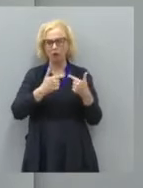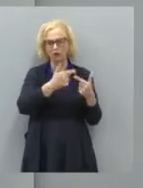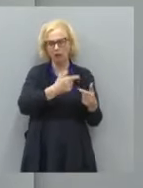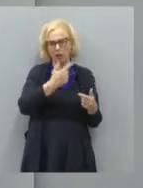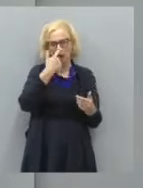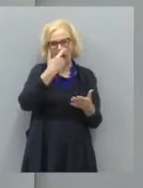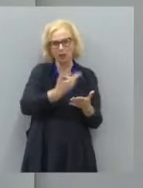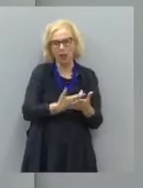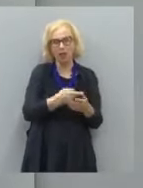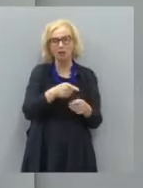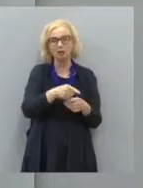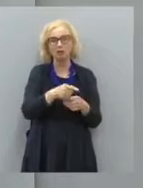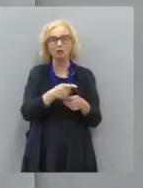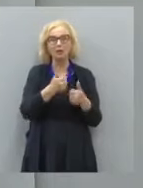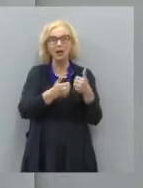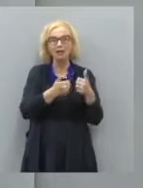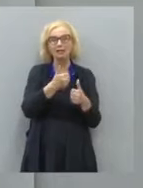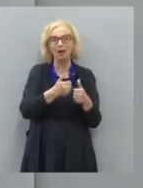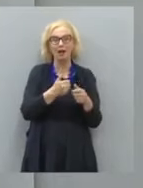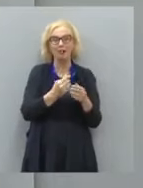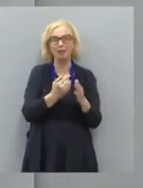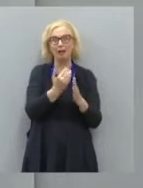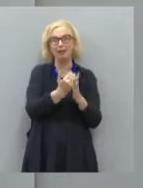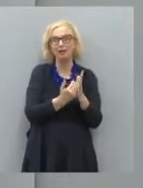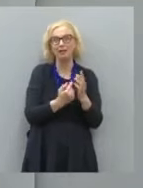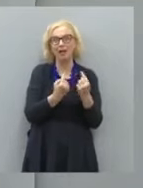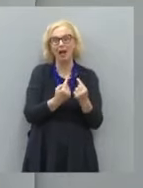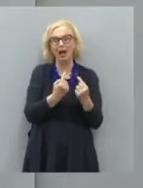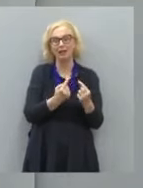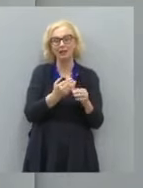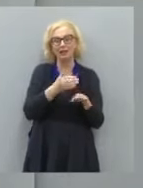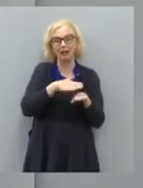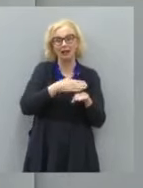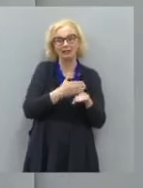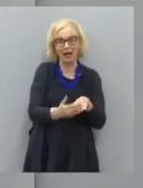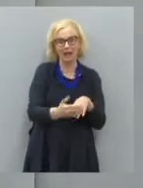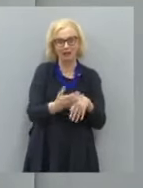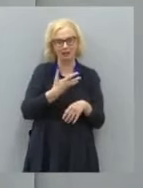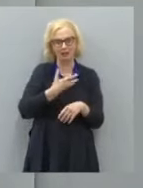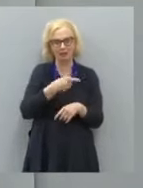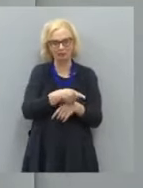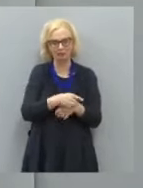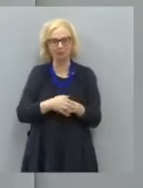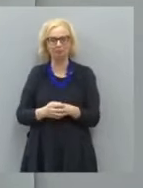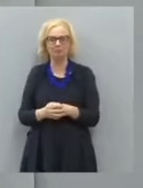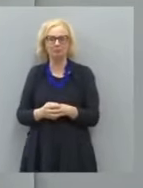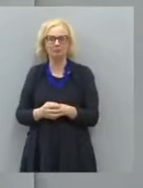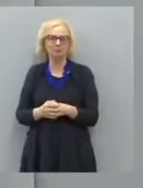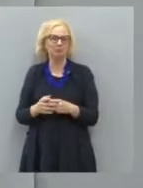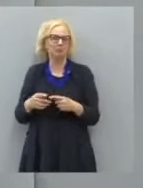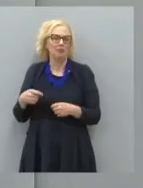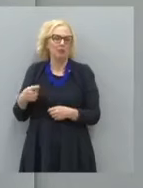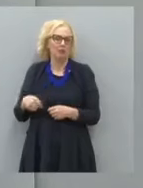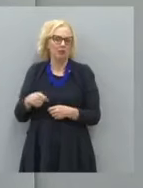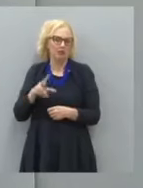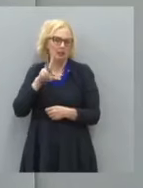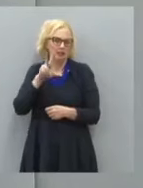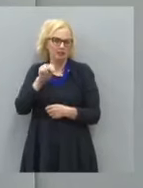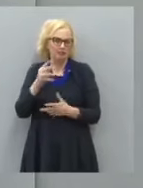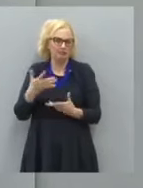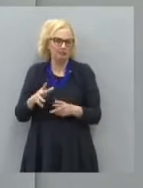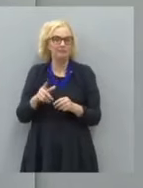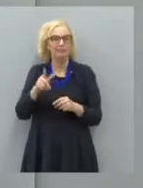esami e liste d'attesa si può fare abbiamo di fronte come diceva giustamente il presidente del mese di luglio